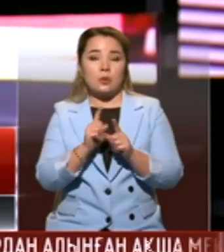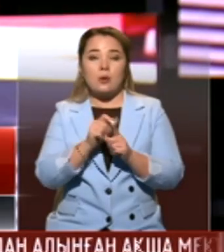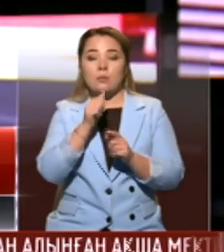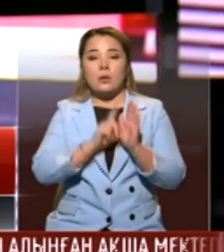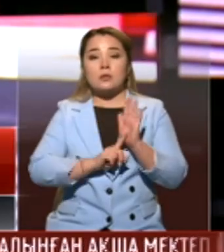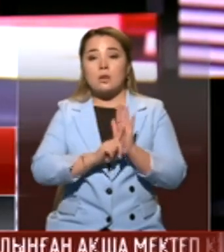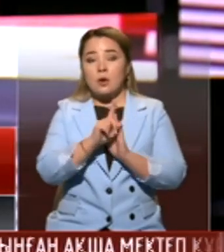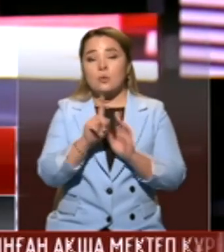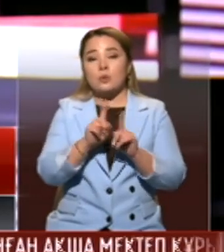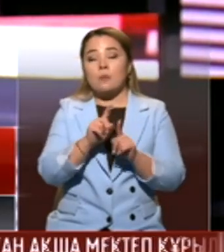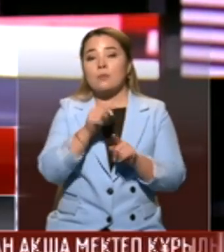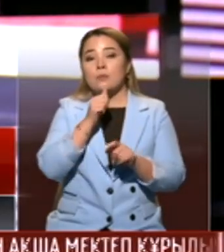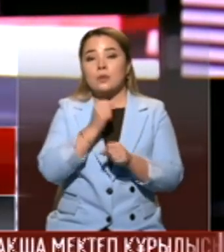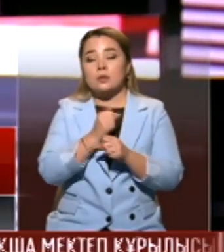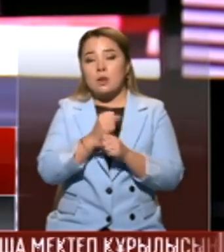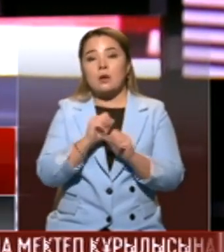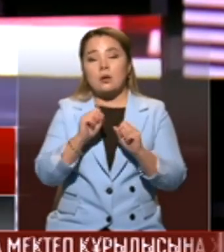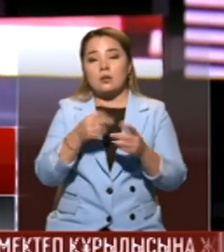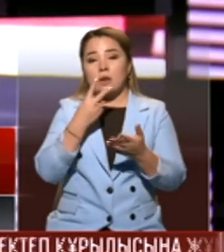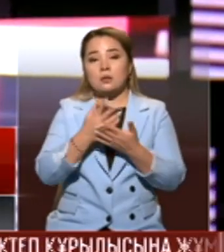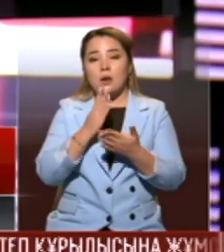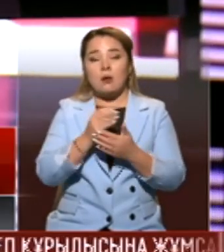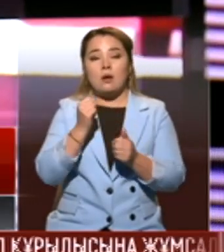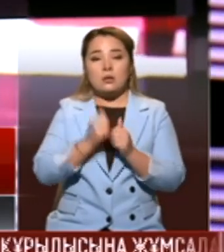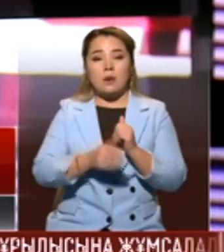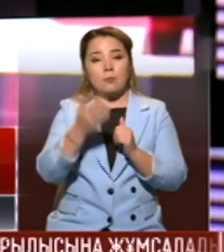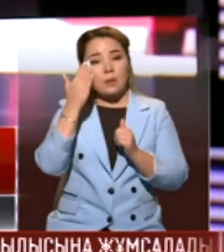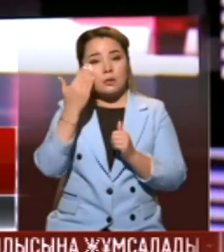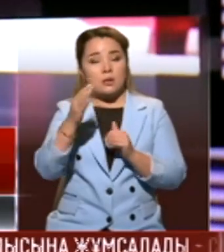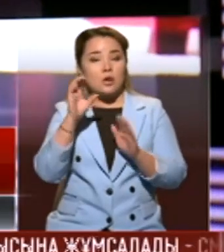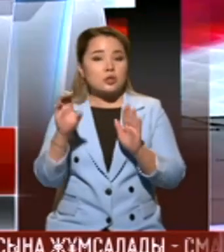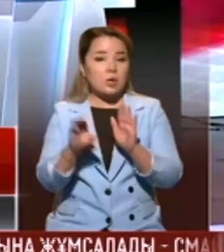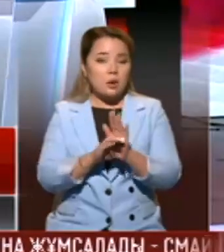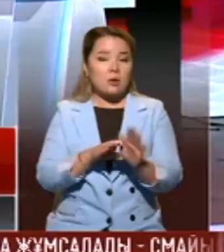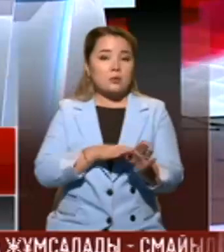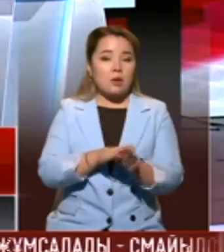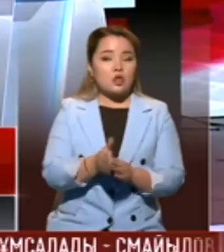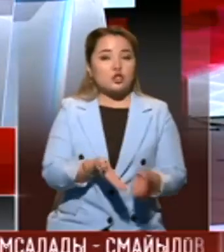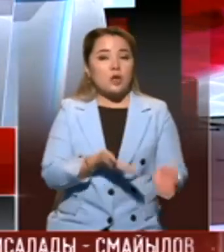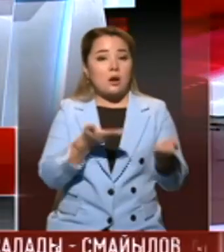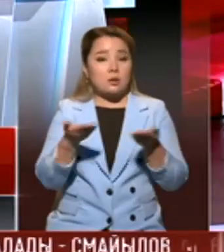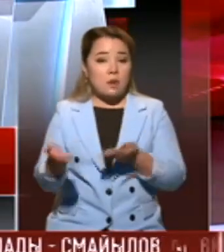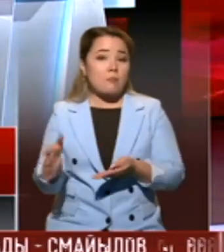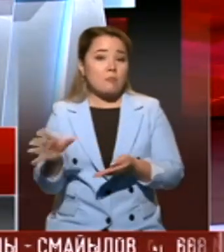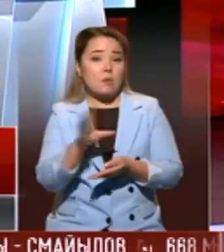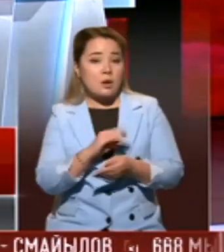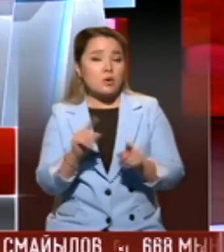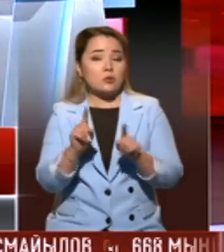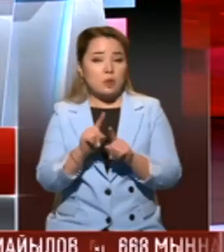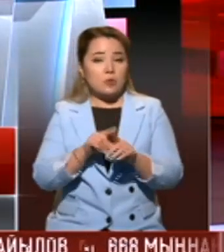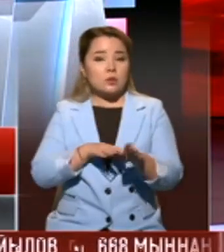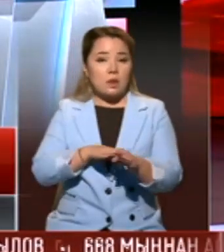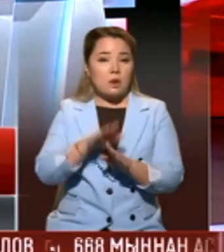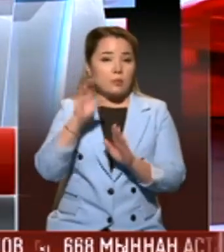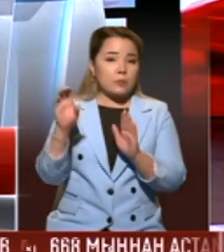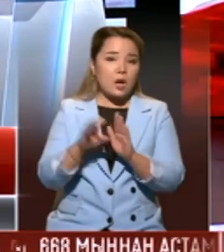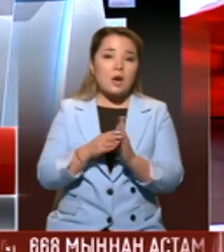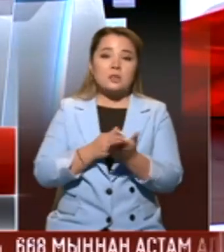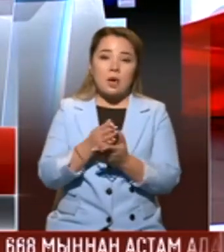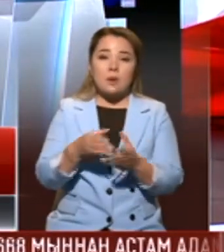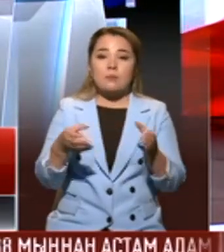ретінде пайдалануға, яғни бір белгіленген азаматтардың пікірі ғой деп соған шақырам. Ол дұрыс. Сонда ғана біз саяси